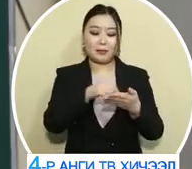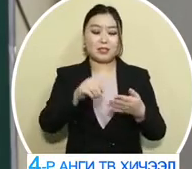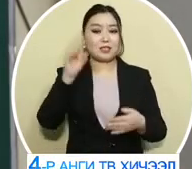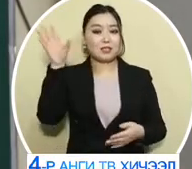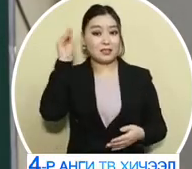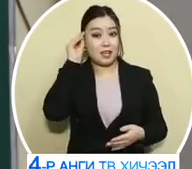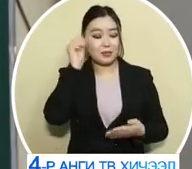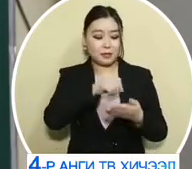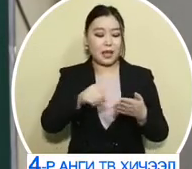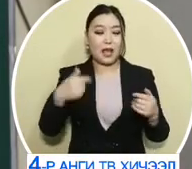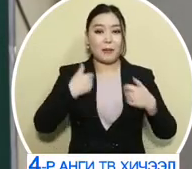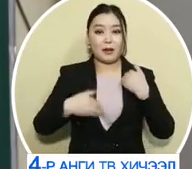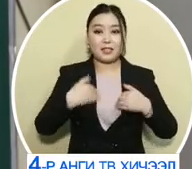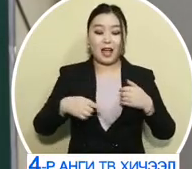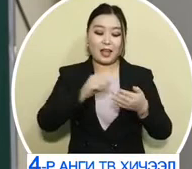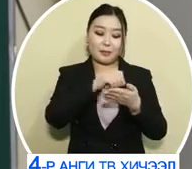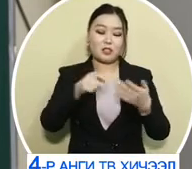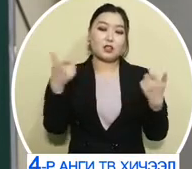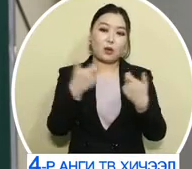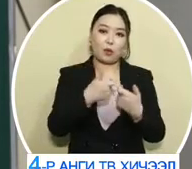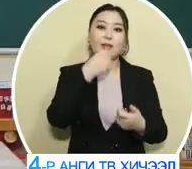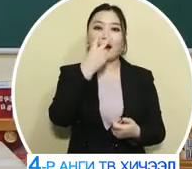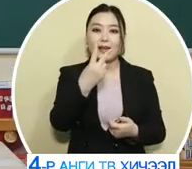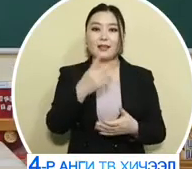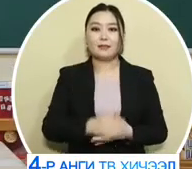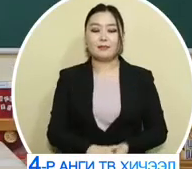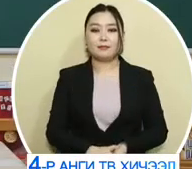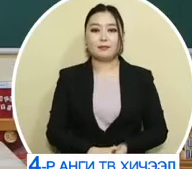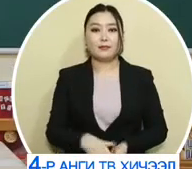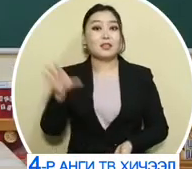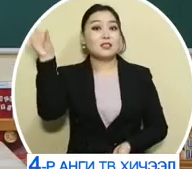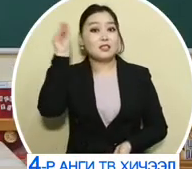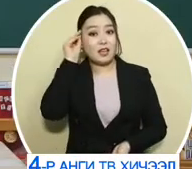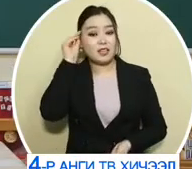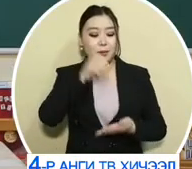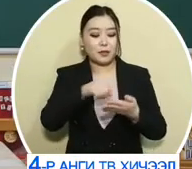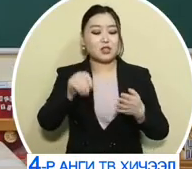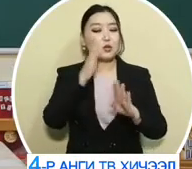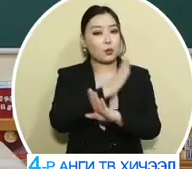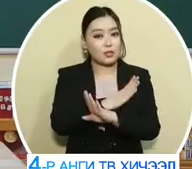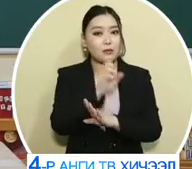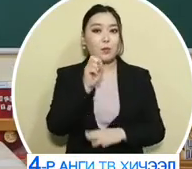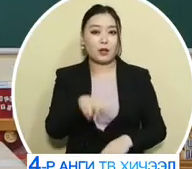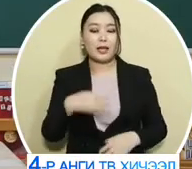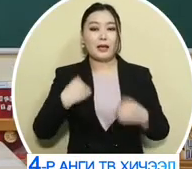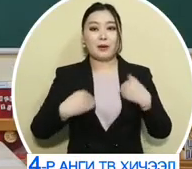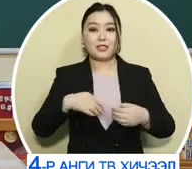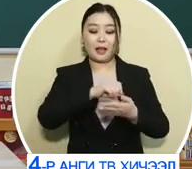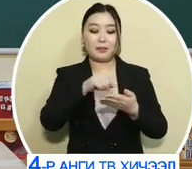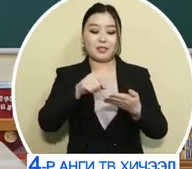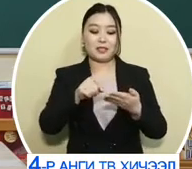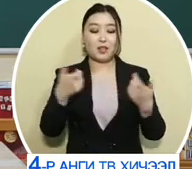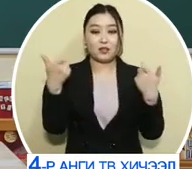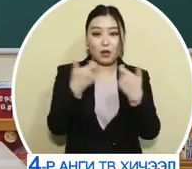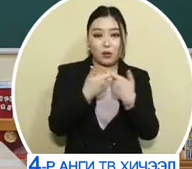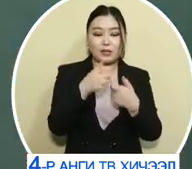бичсэнтэй тохируулан ажиглая хүүхдүүдээ. Чээжээр бичиж дууссан бол багшийнхаа бичсэнтэй тулгаж